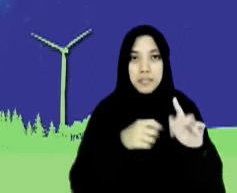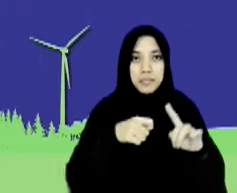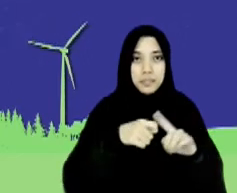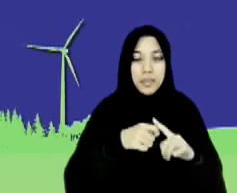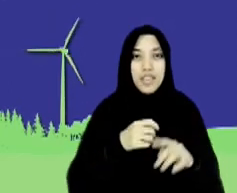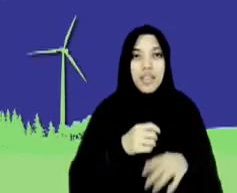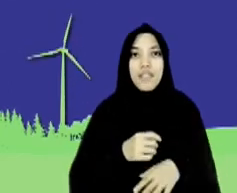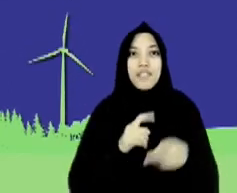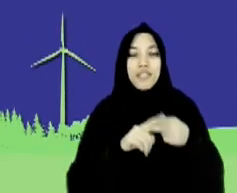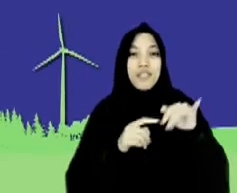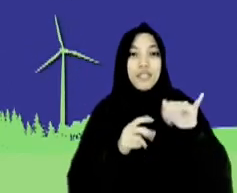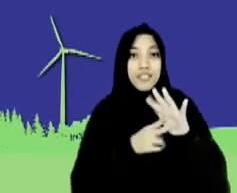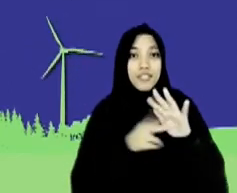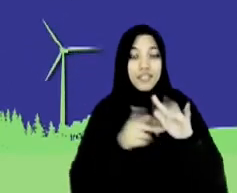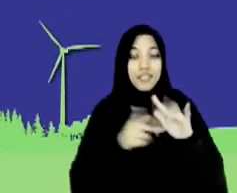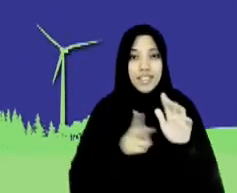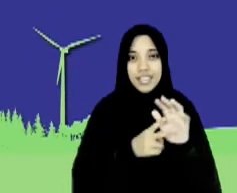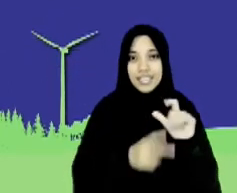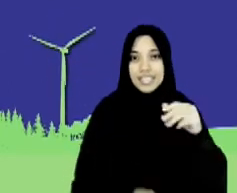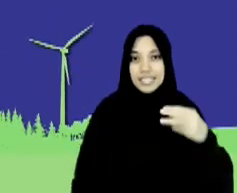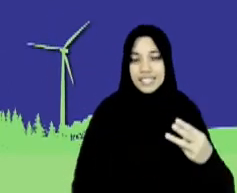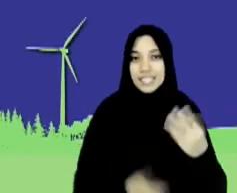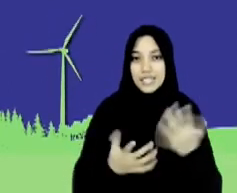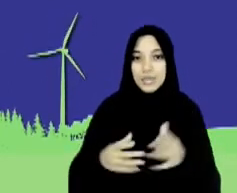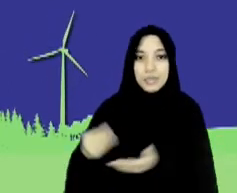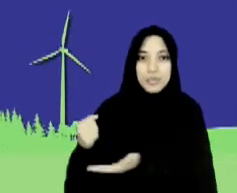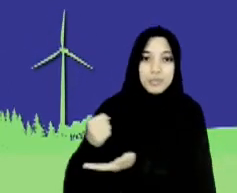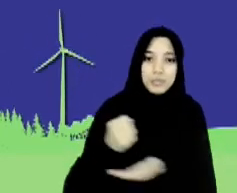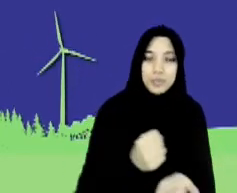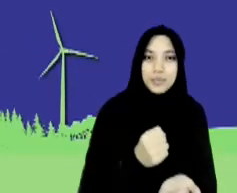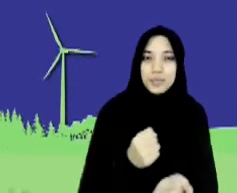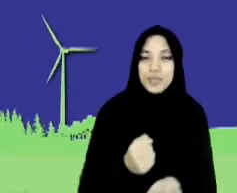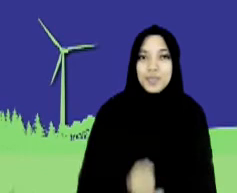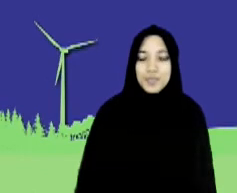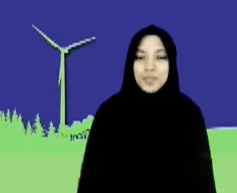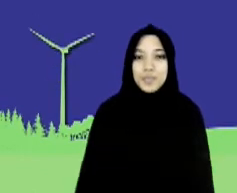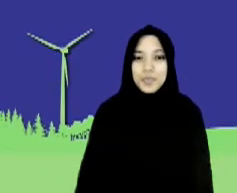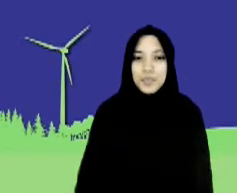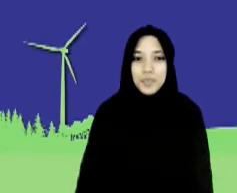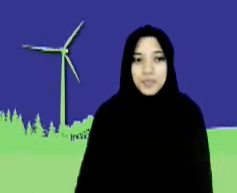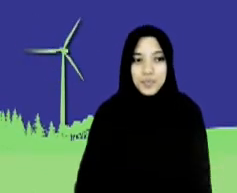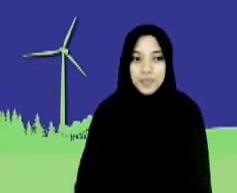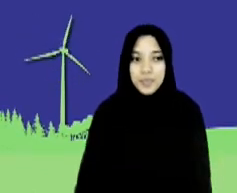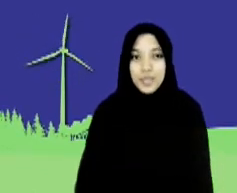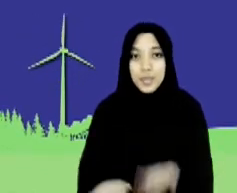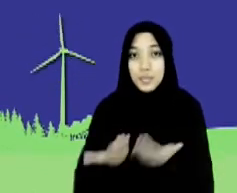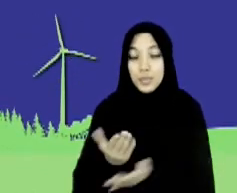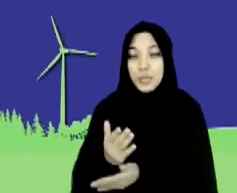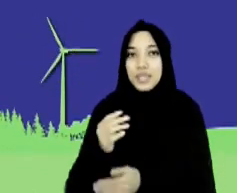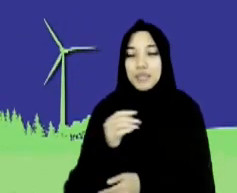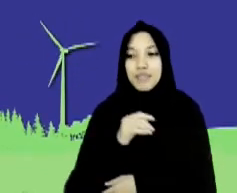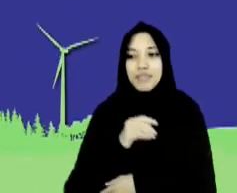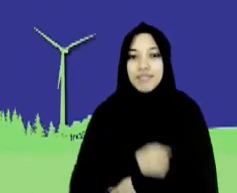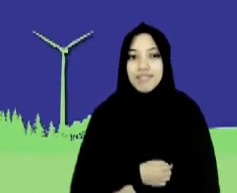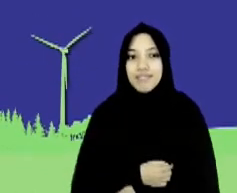money Eh pada kedua tahun tersebut Nah mungkin ee pada untuk pertanyaan untuk